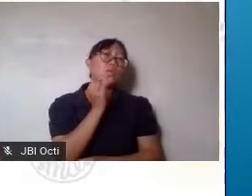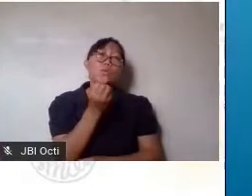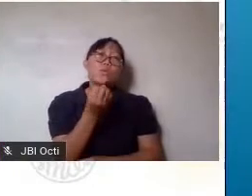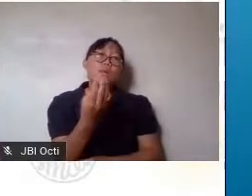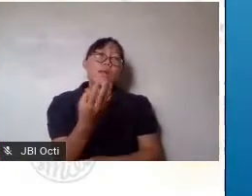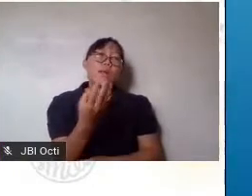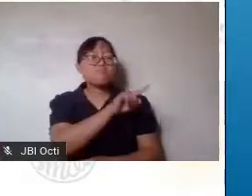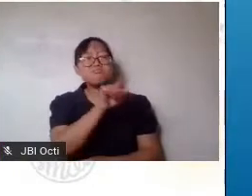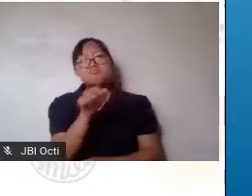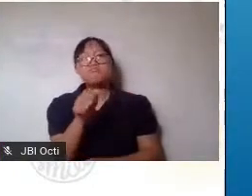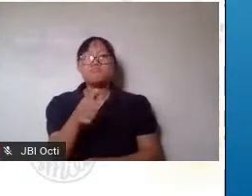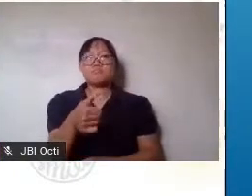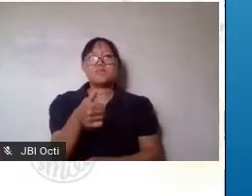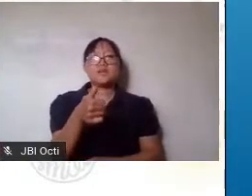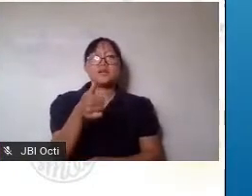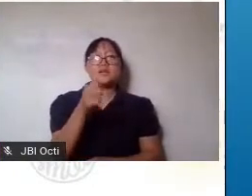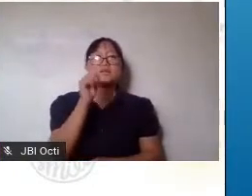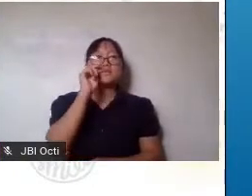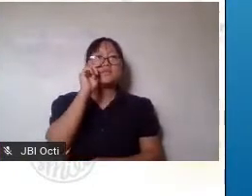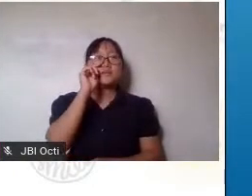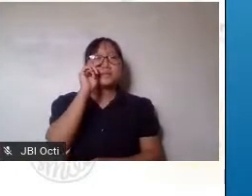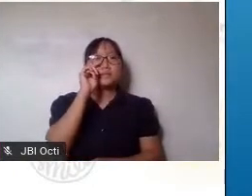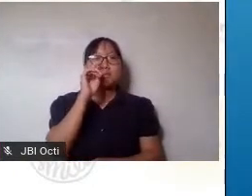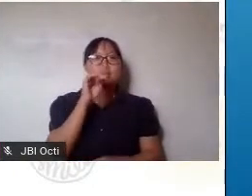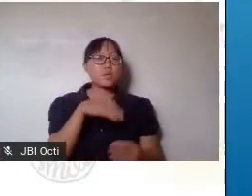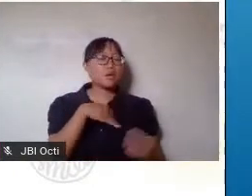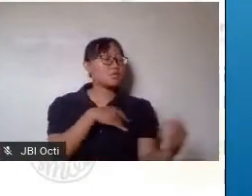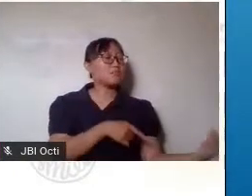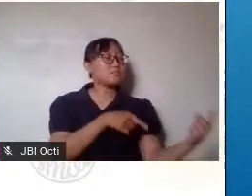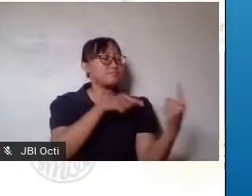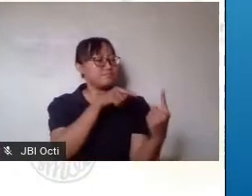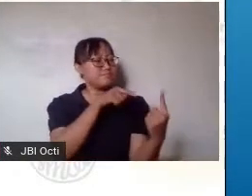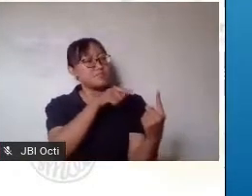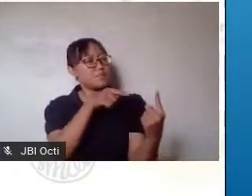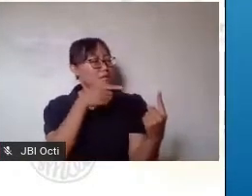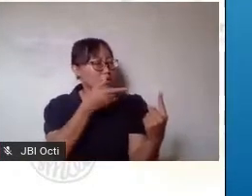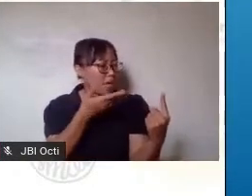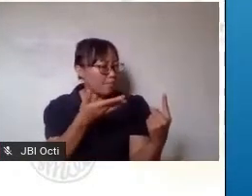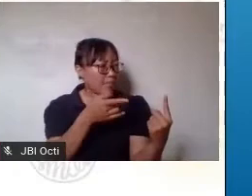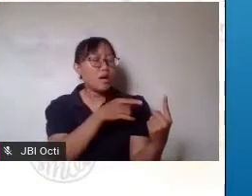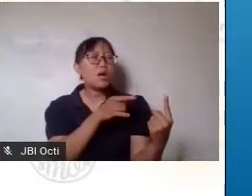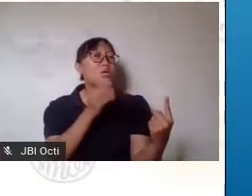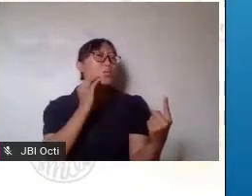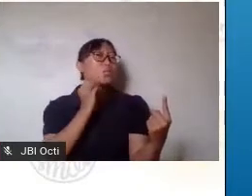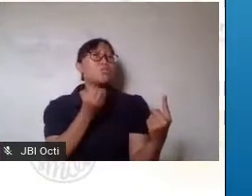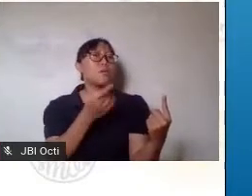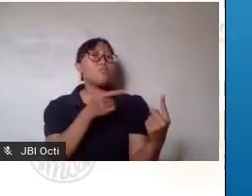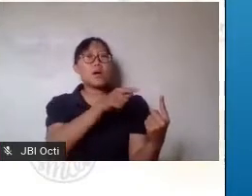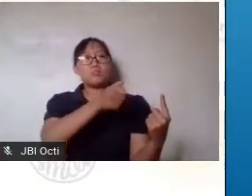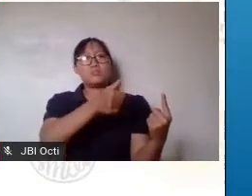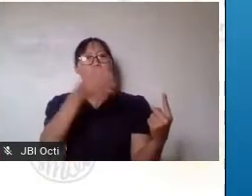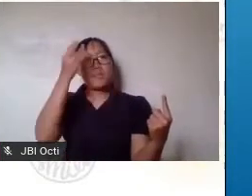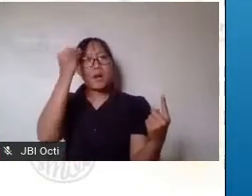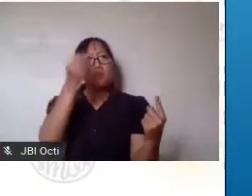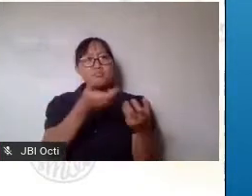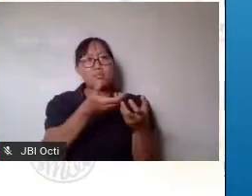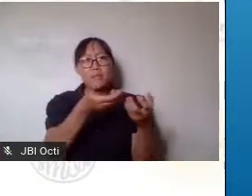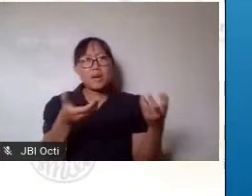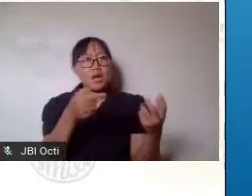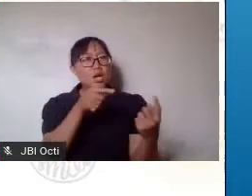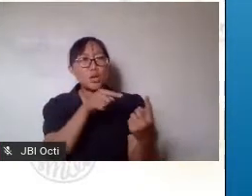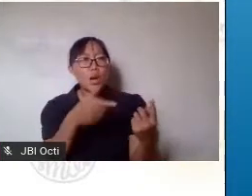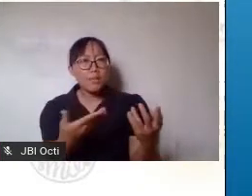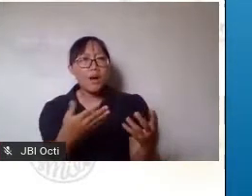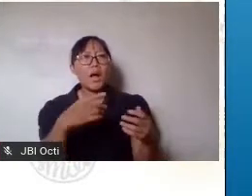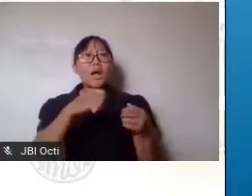ini kemungkinan suatu kasus yang nantinya akan menjadi suatu kasus kesulitan belajar spesifik atau kasus kesulitan